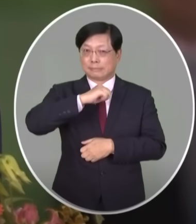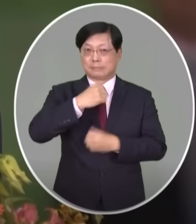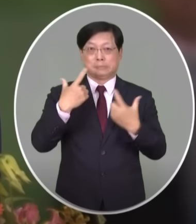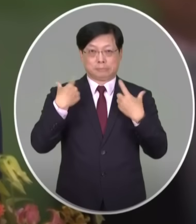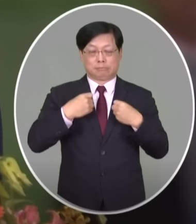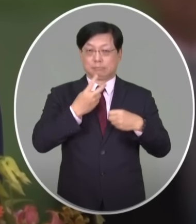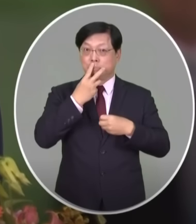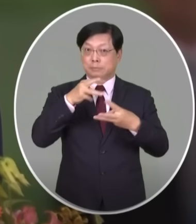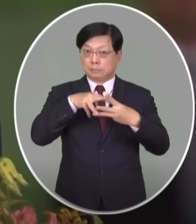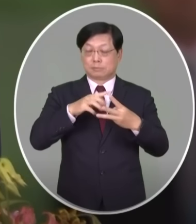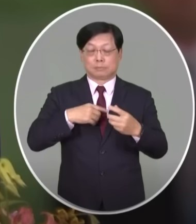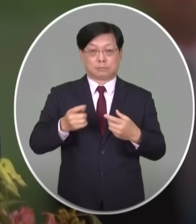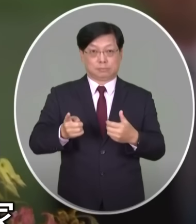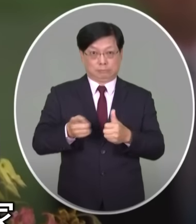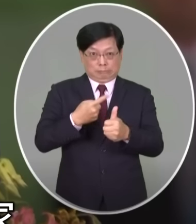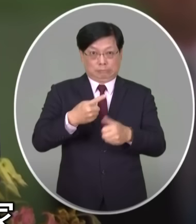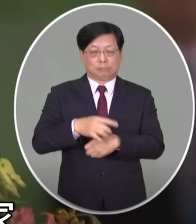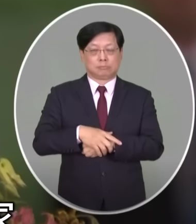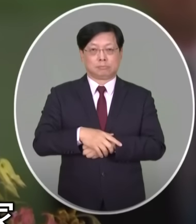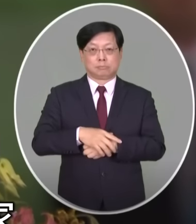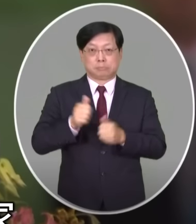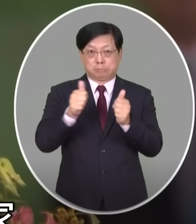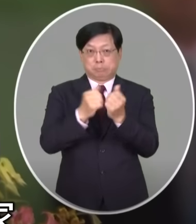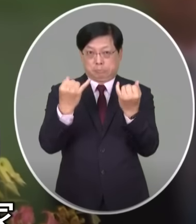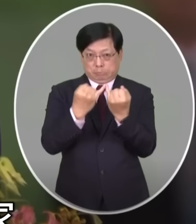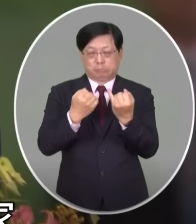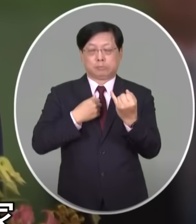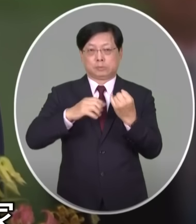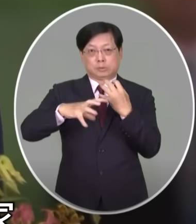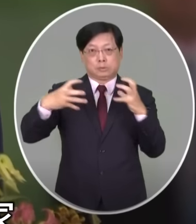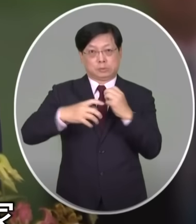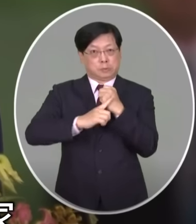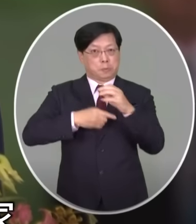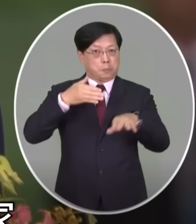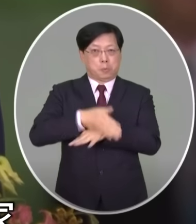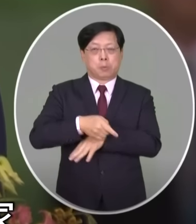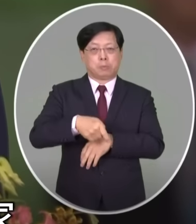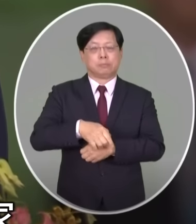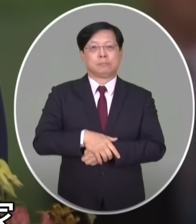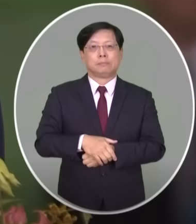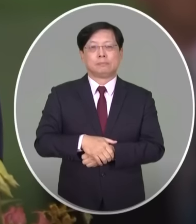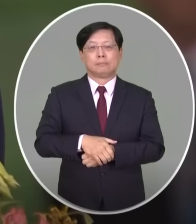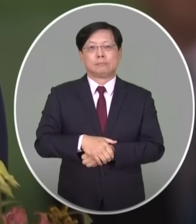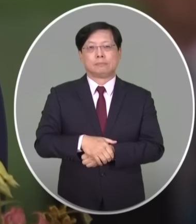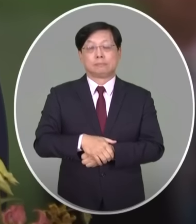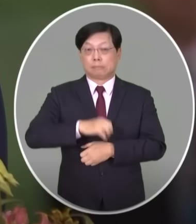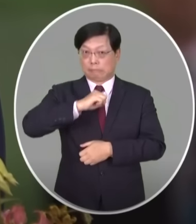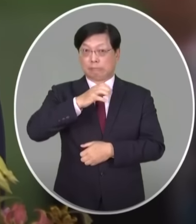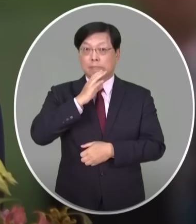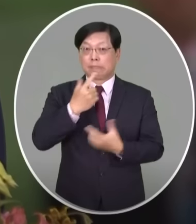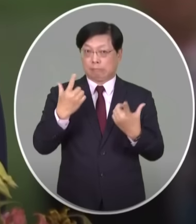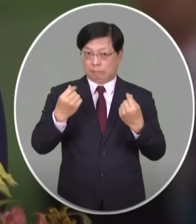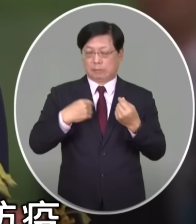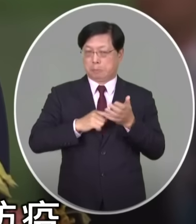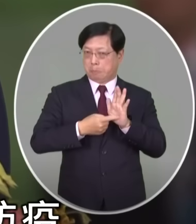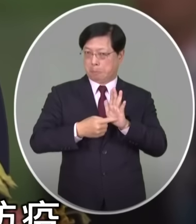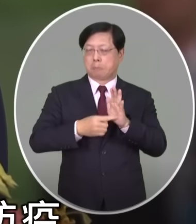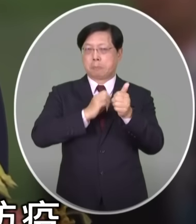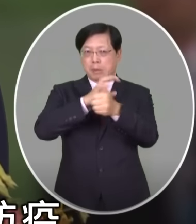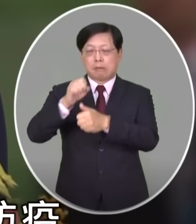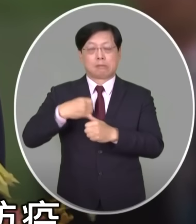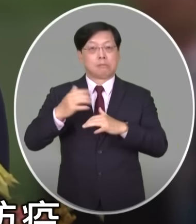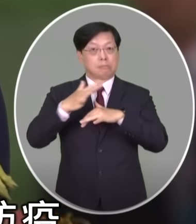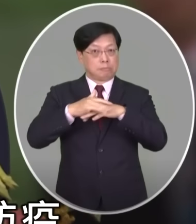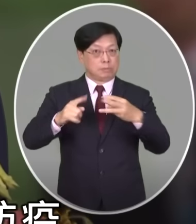亚洲第一个同性婚姻合法化的国家。台湾示范了民